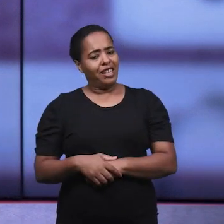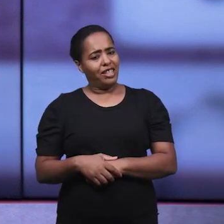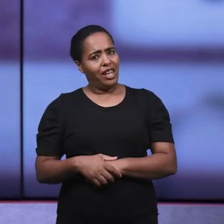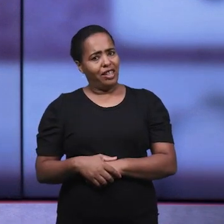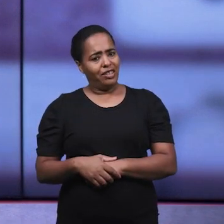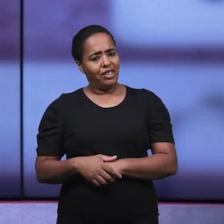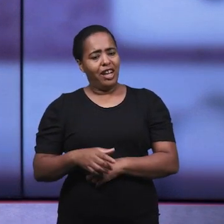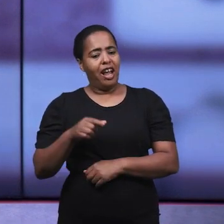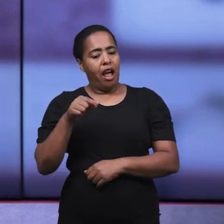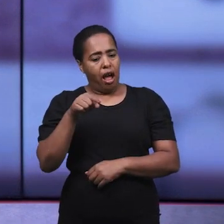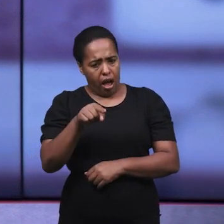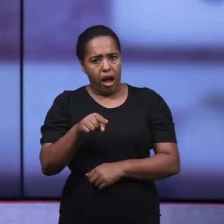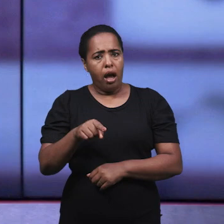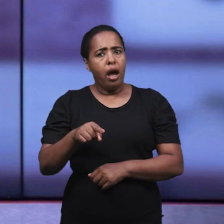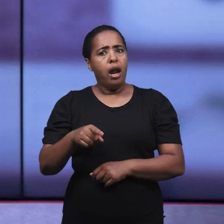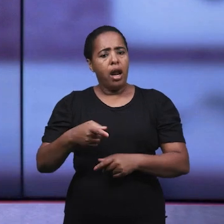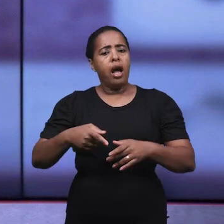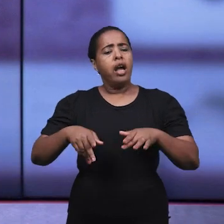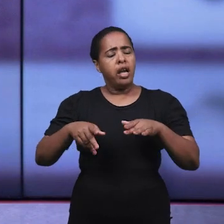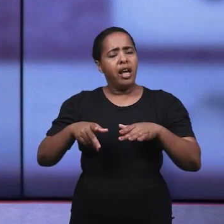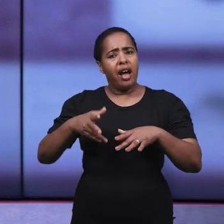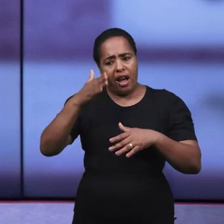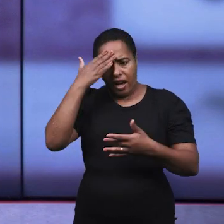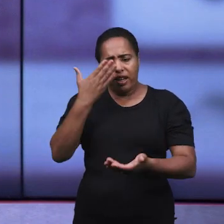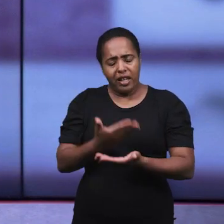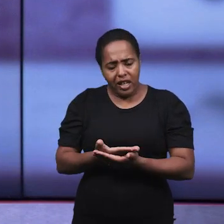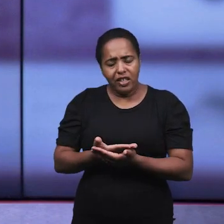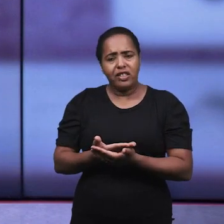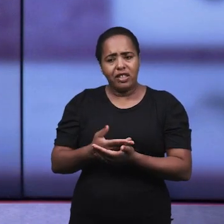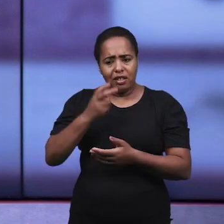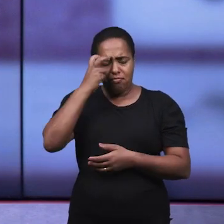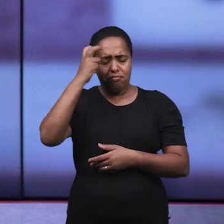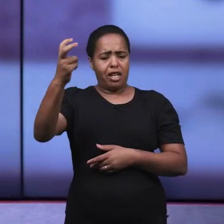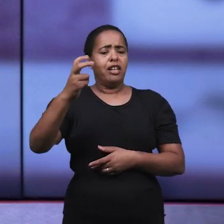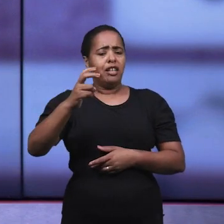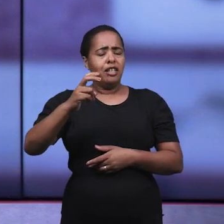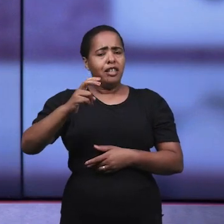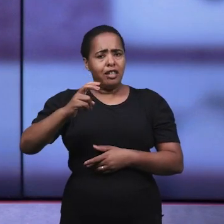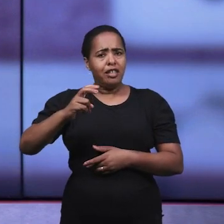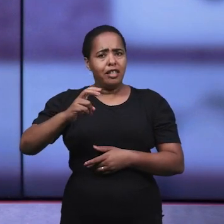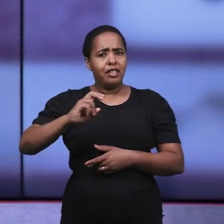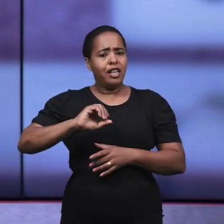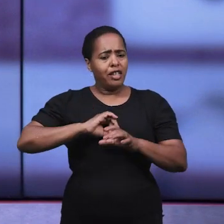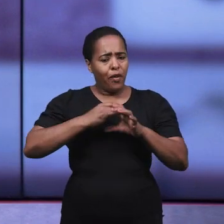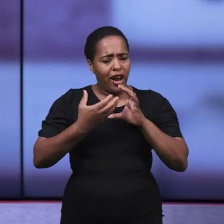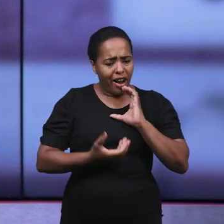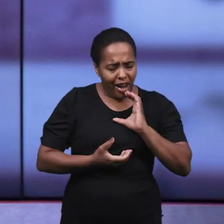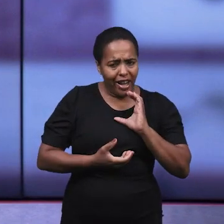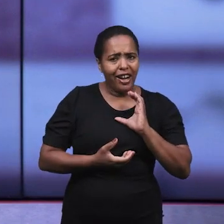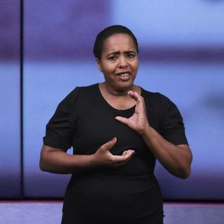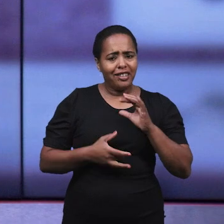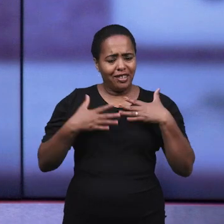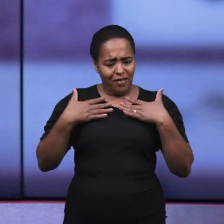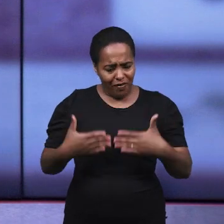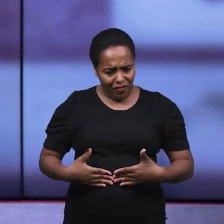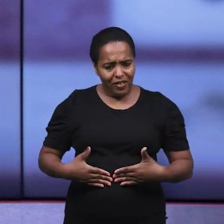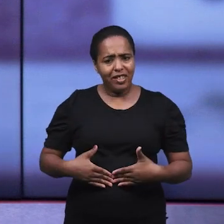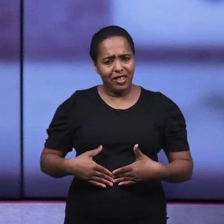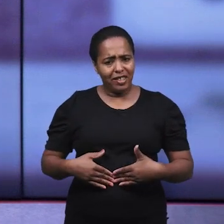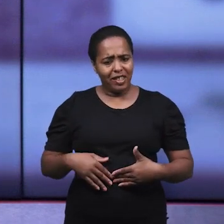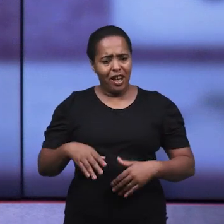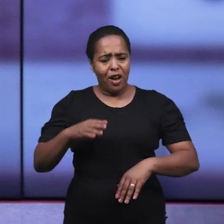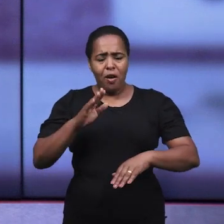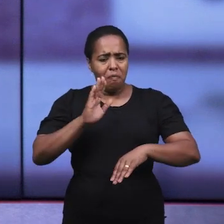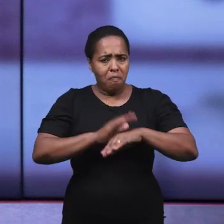cela promouvoit une mentalité statique. Elle croit que l'intelligence, c'est une caractéristique